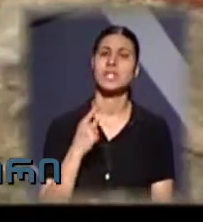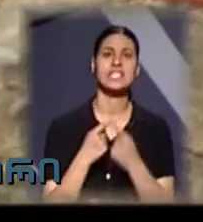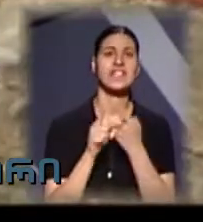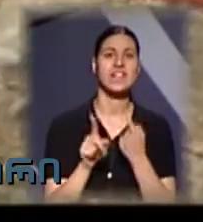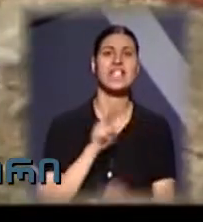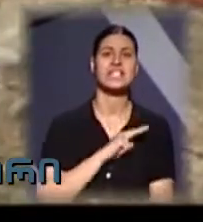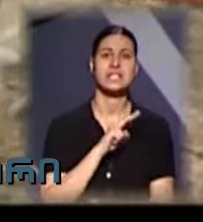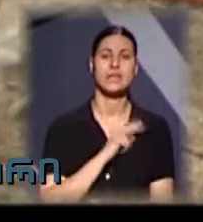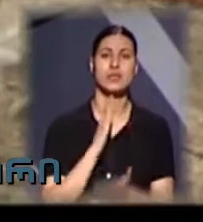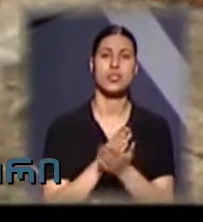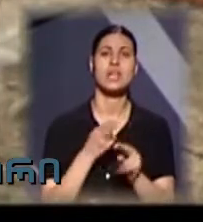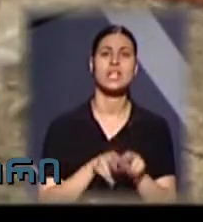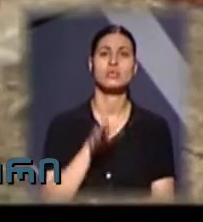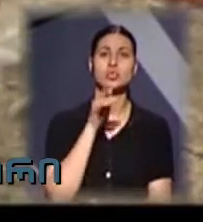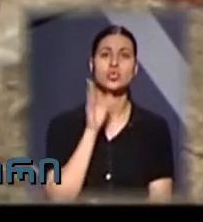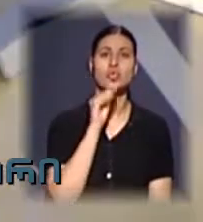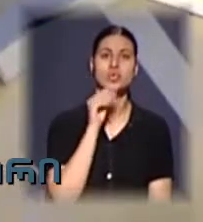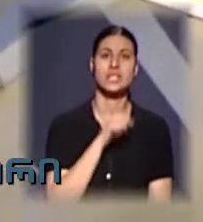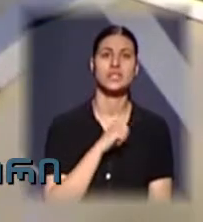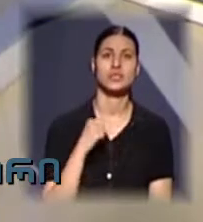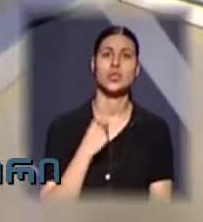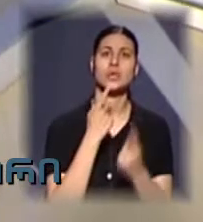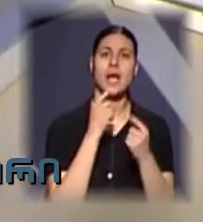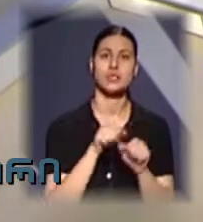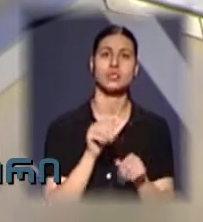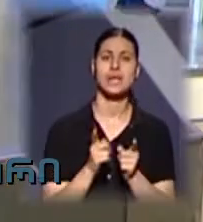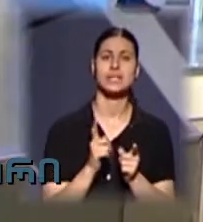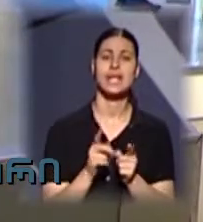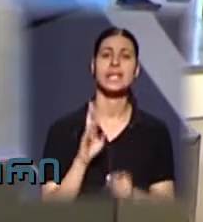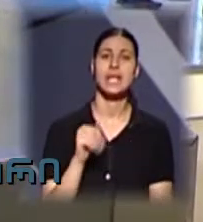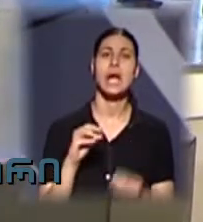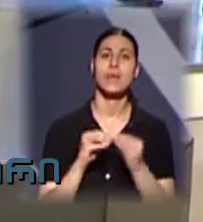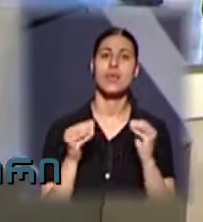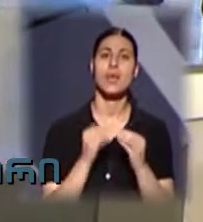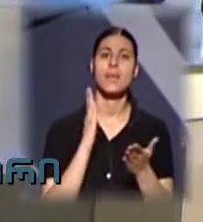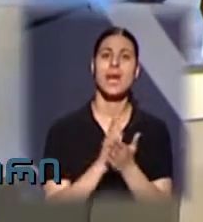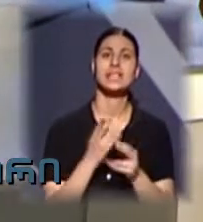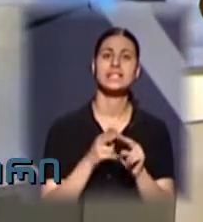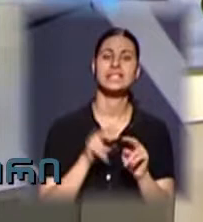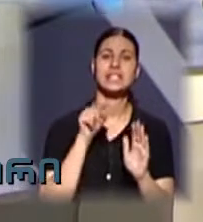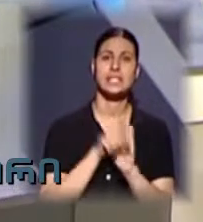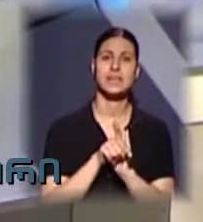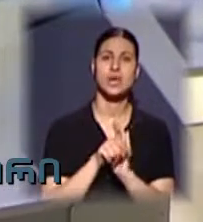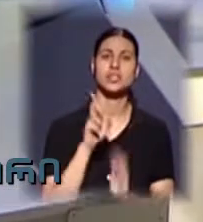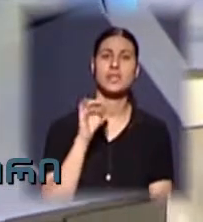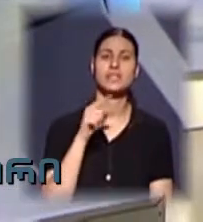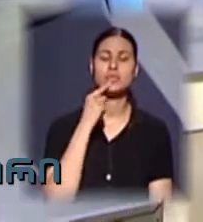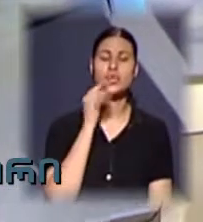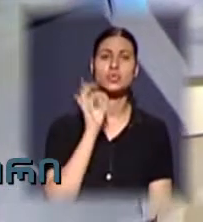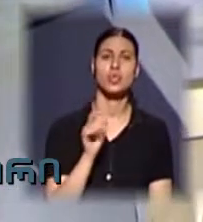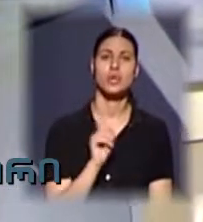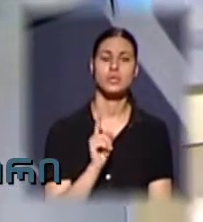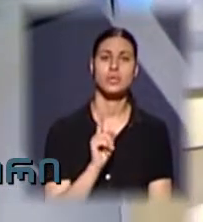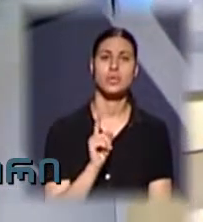სხვანაირი სიყვარული ყალიბდება იმ დროს როდესაც უშუალო კონტაქტი აქვს ადამიანს ცხოველთან პრობლემა არის იმაში და ბატონო ბიძიმას სწორად ქვა რომ